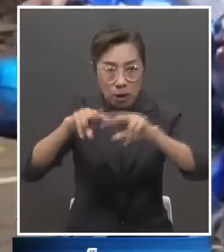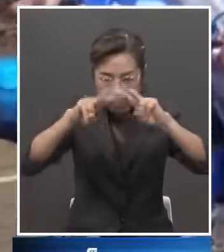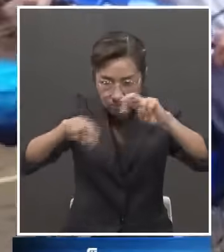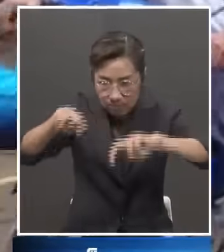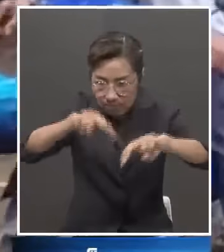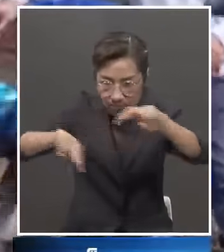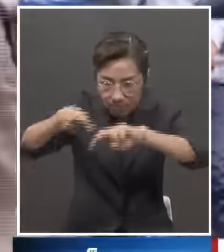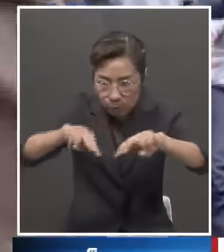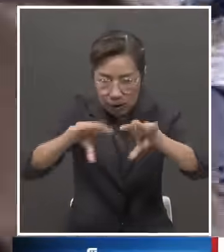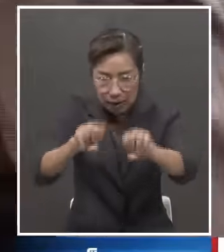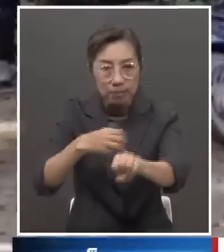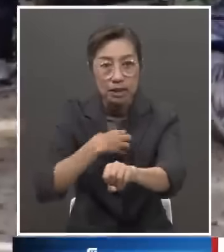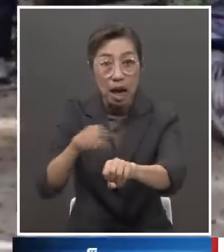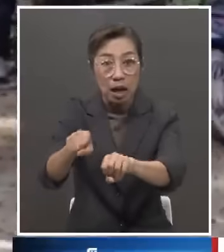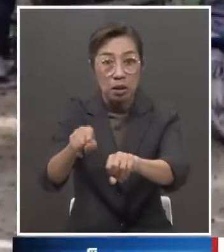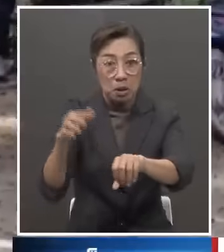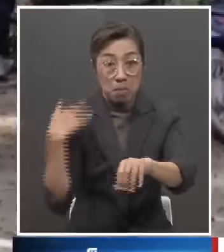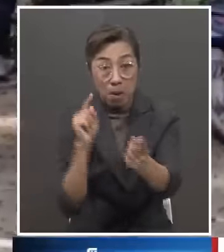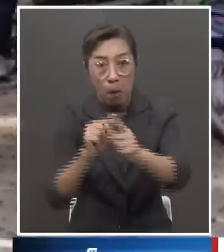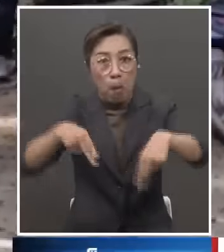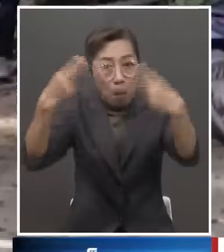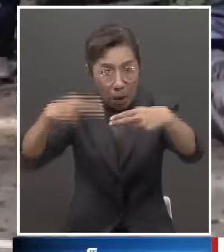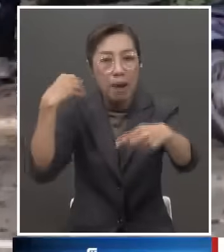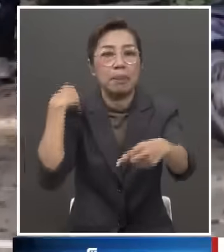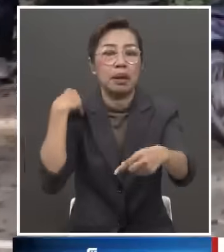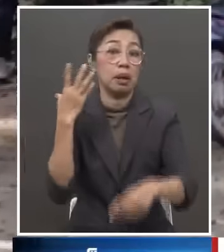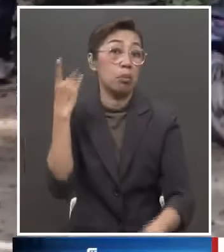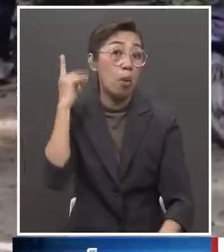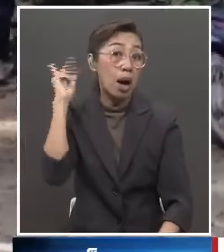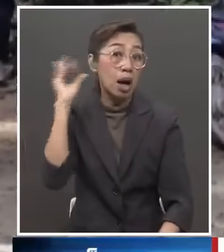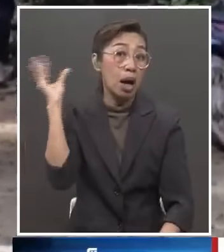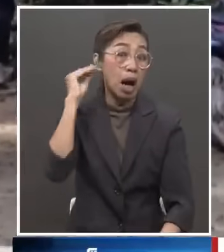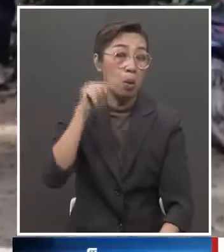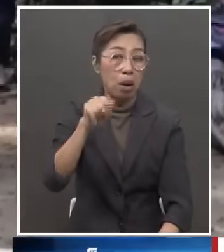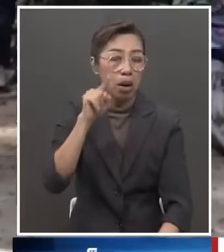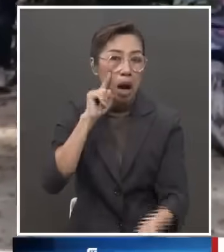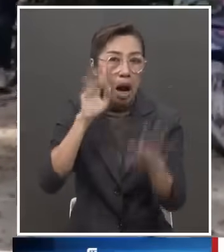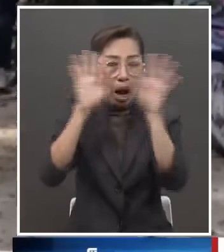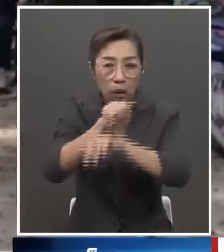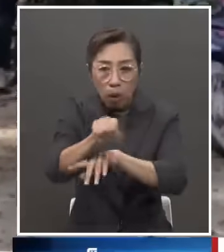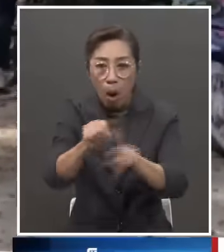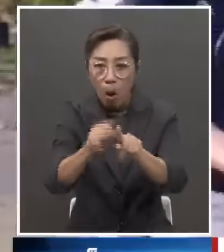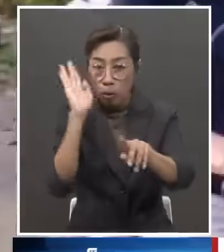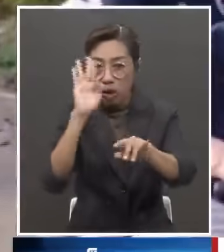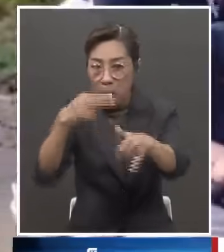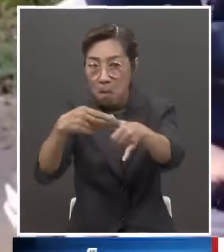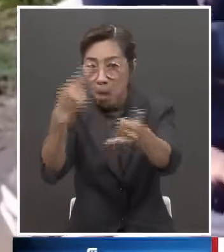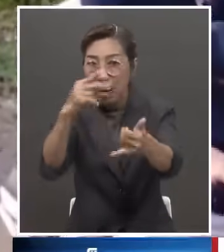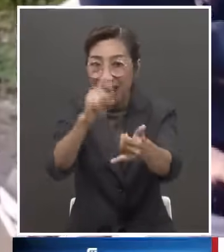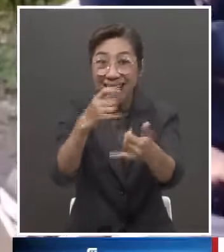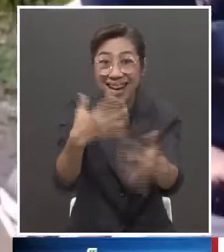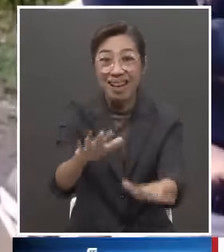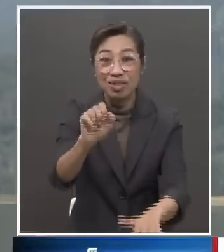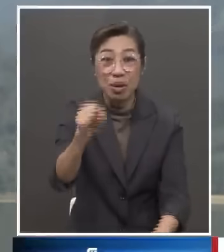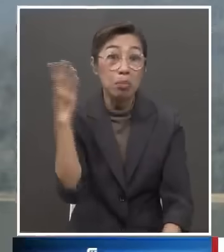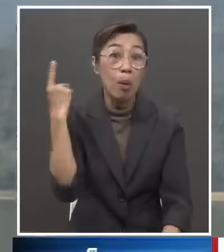ครับมีการยิงปะทะกันเกิดขึ้นด้วยอแล้วเมื่อวานนี้รายงานข่าวก็ไปในทิศทางที่ลักษณะเหมือนกับว่าเสียแป้ถูกจับวิสามัญอะไรต่าง